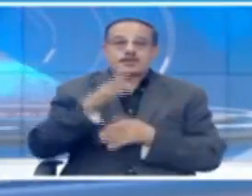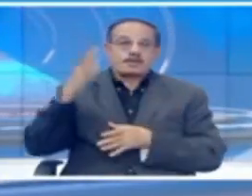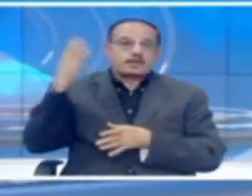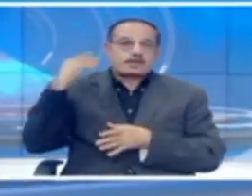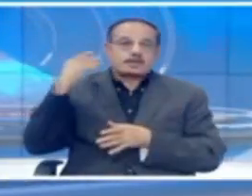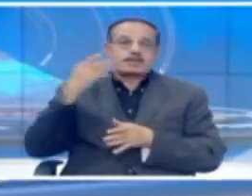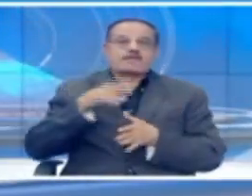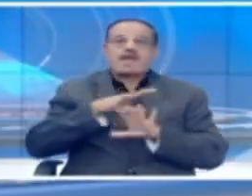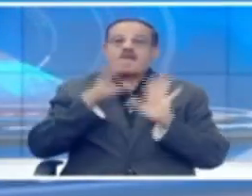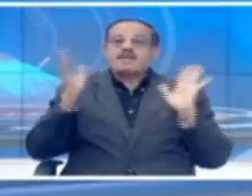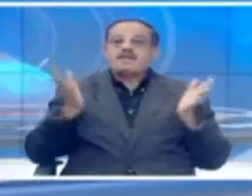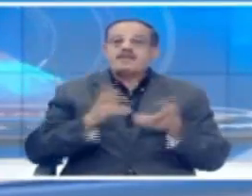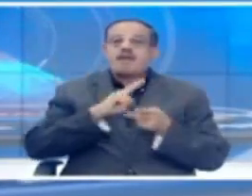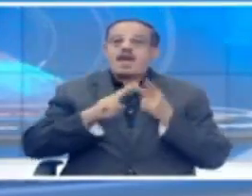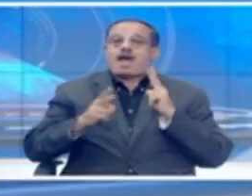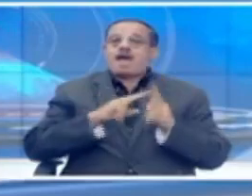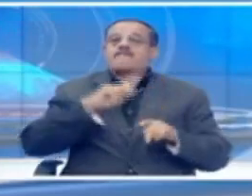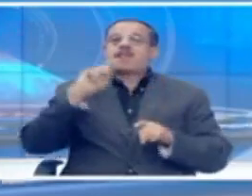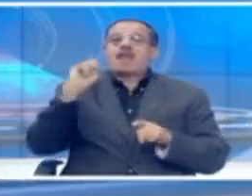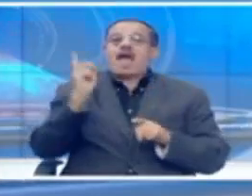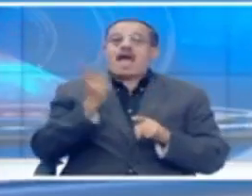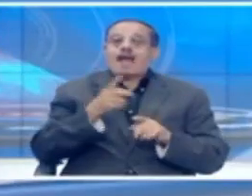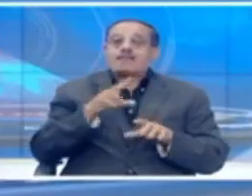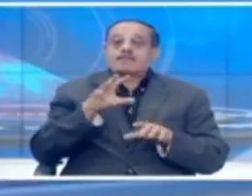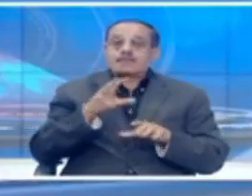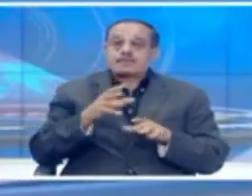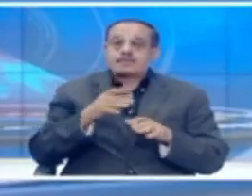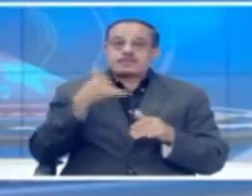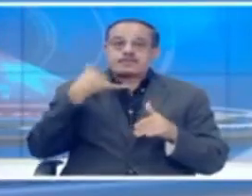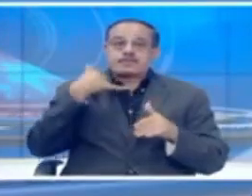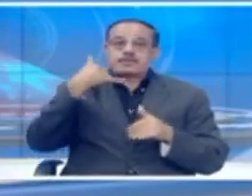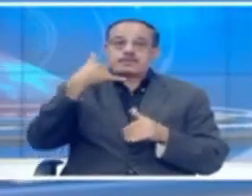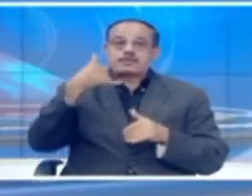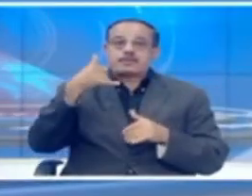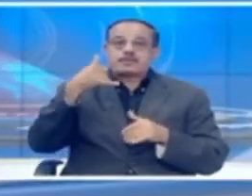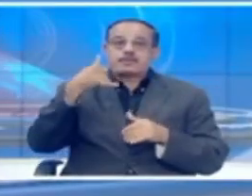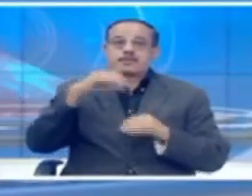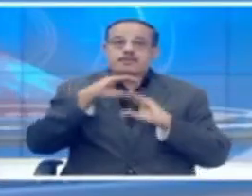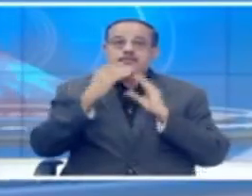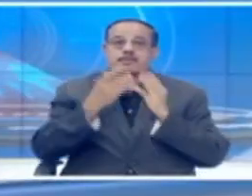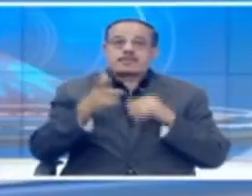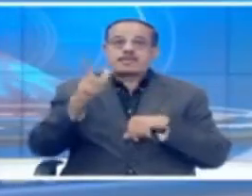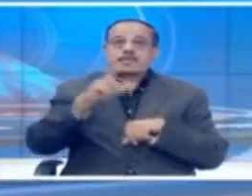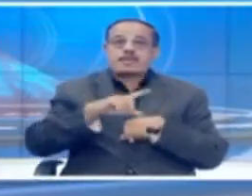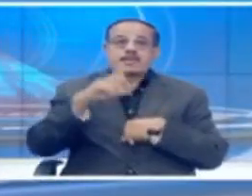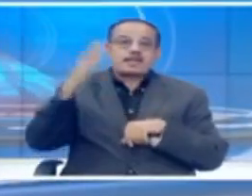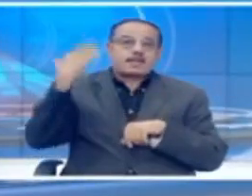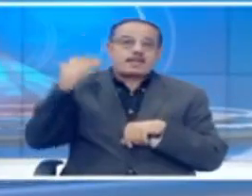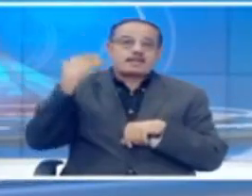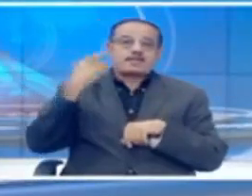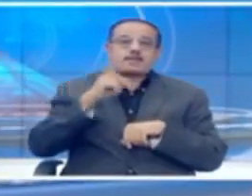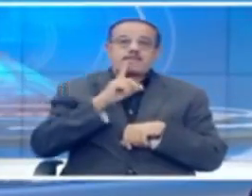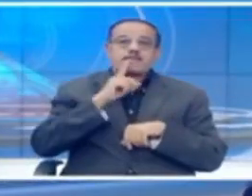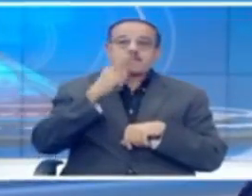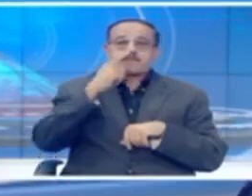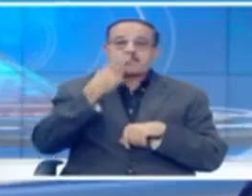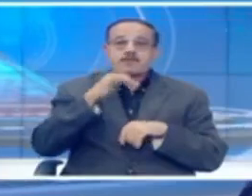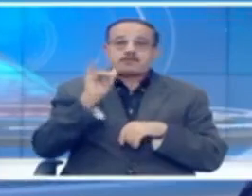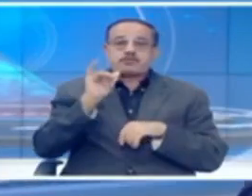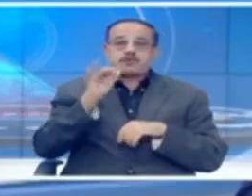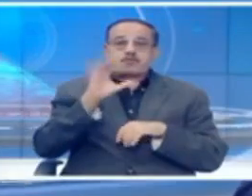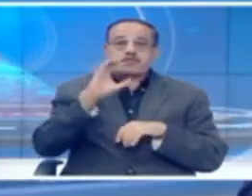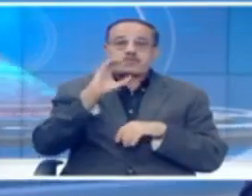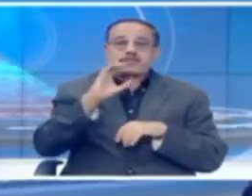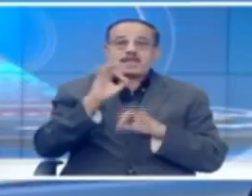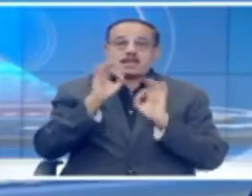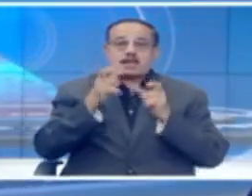الليبية في كافة المحافل الثنائية والإقليمية والدولية. وخلال اتصال هاتفي مع رئيس المجلس الرئاسي الليبي محمد